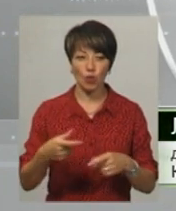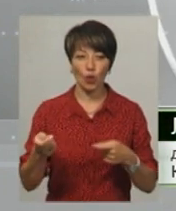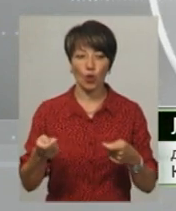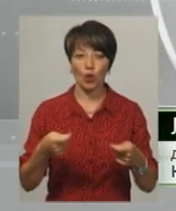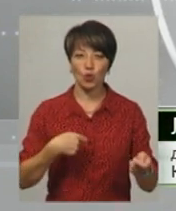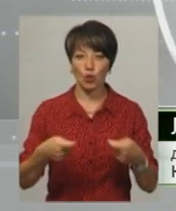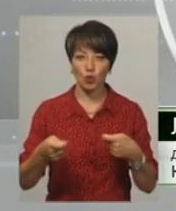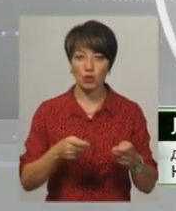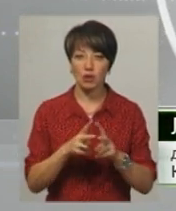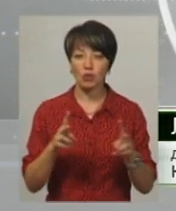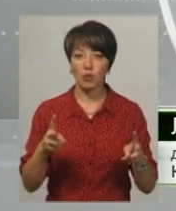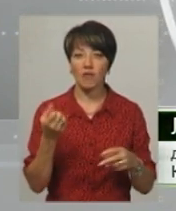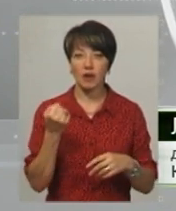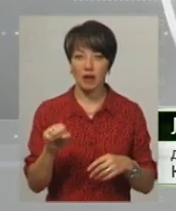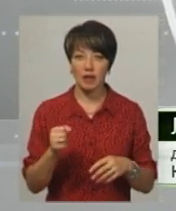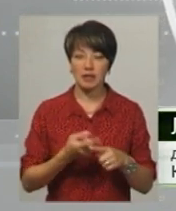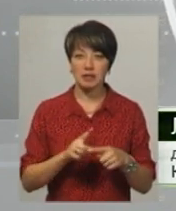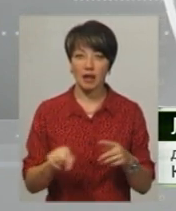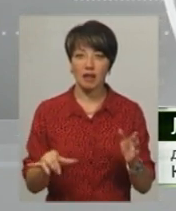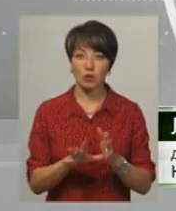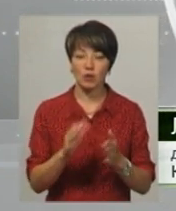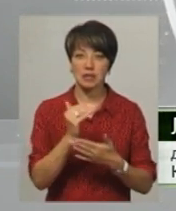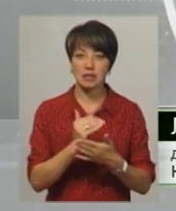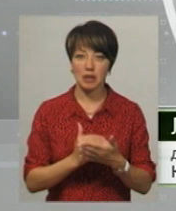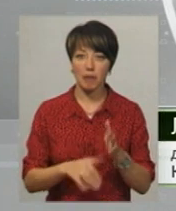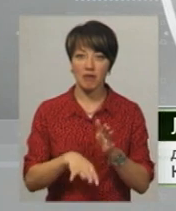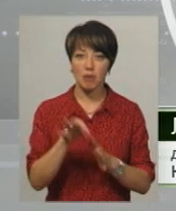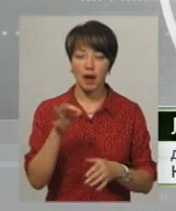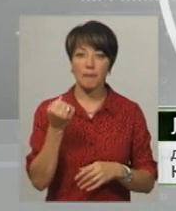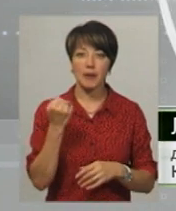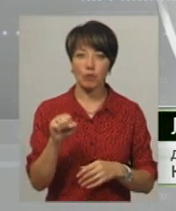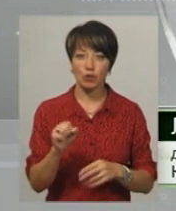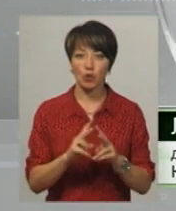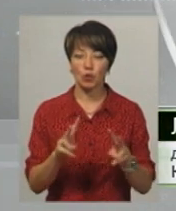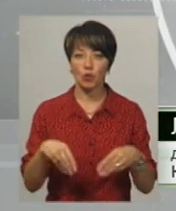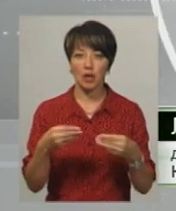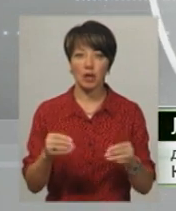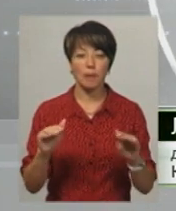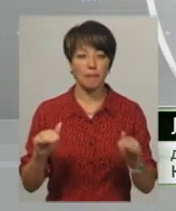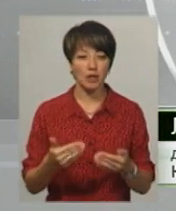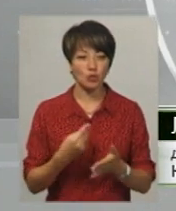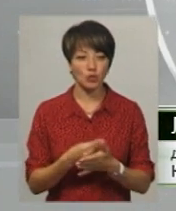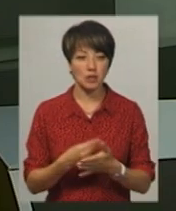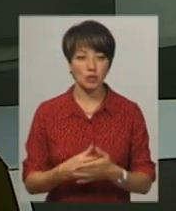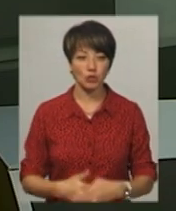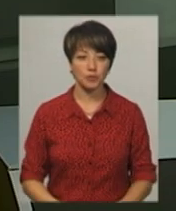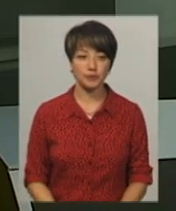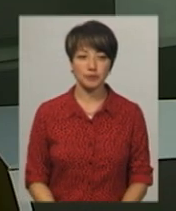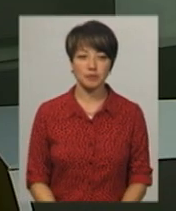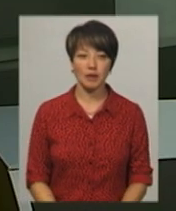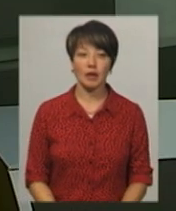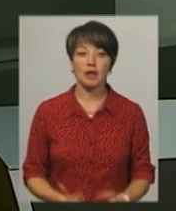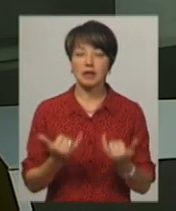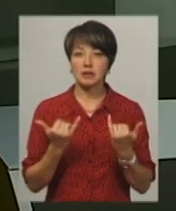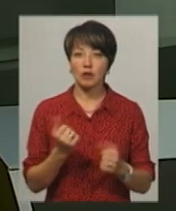торгуються, і хто там виграє, ця електронна система вибирає переможця, той, хто дає меншу ціну.